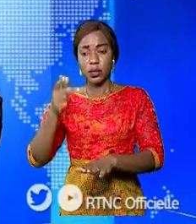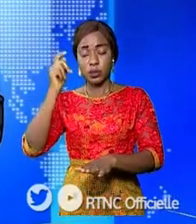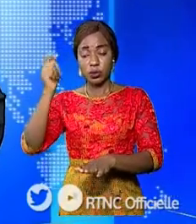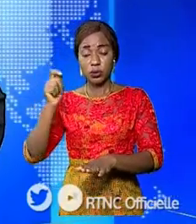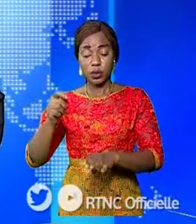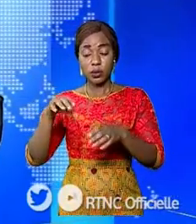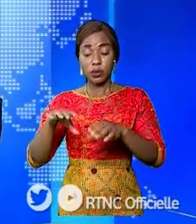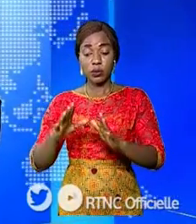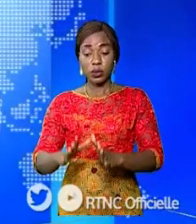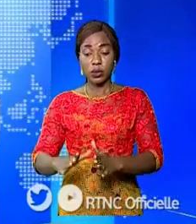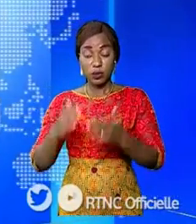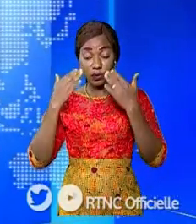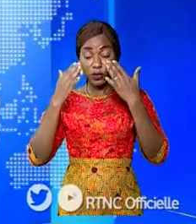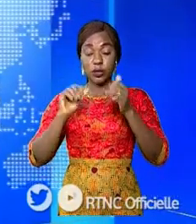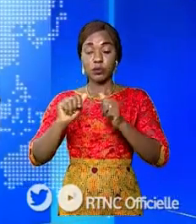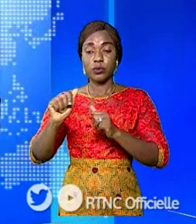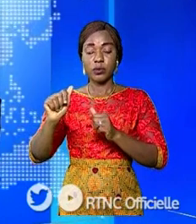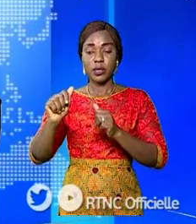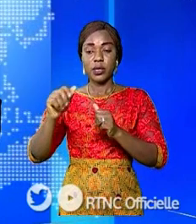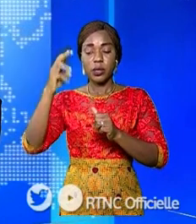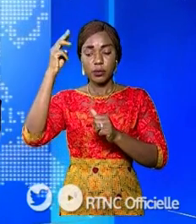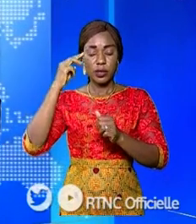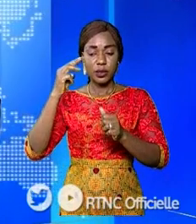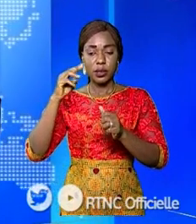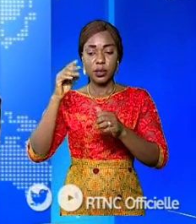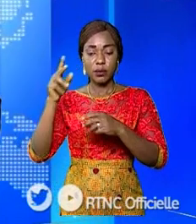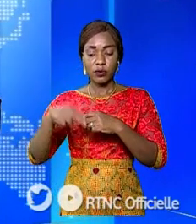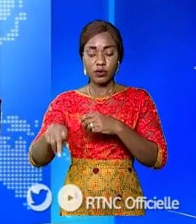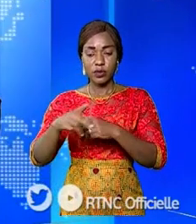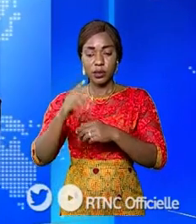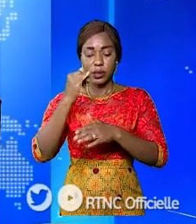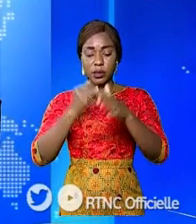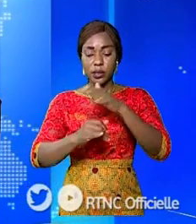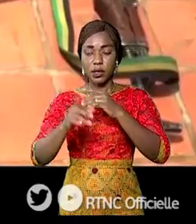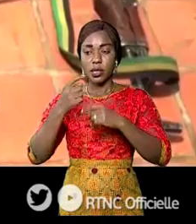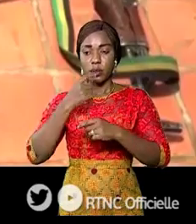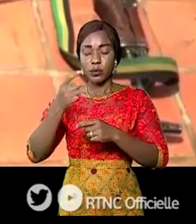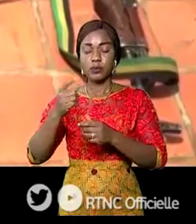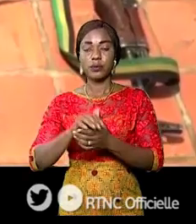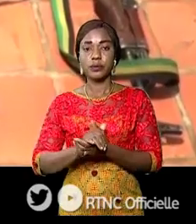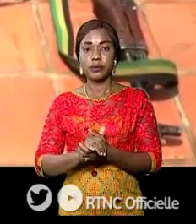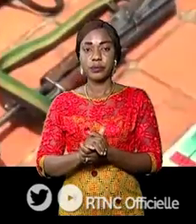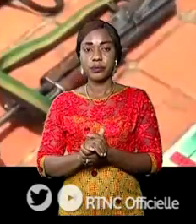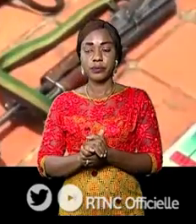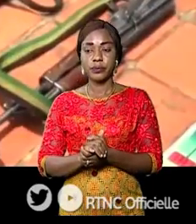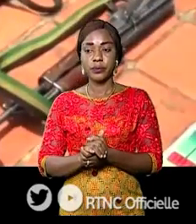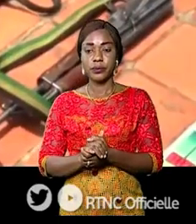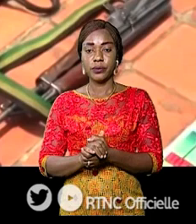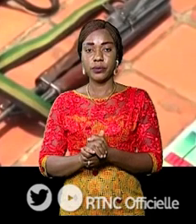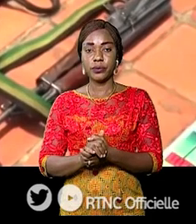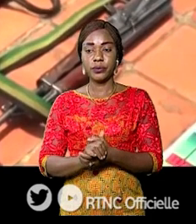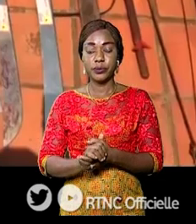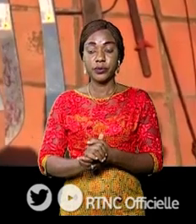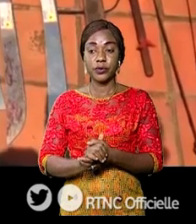Voici les bilans présentés ici par le ministre provincial de l'Intérieur du Haut-Katanga. 4 armes à feu, des AK-40 garnies,